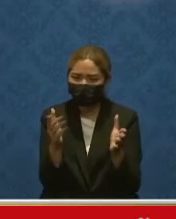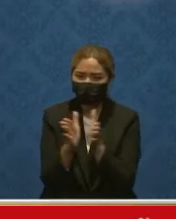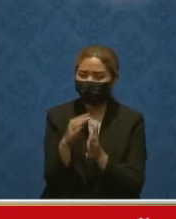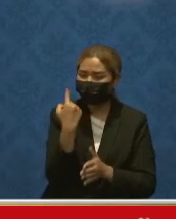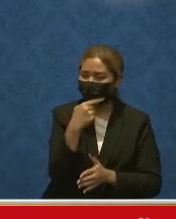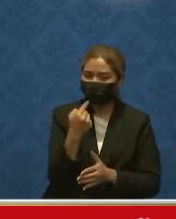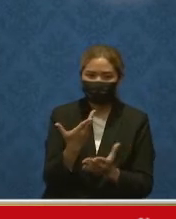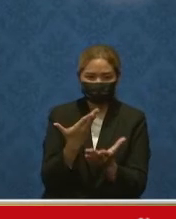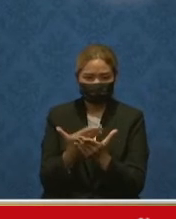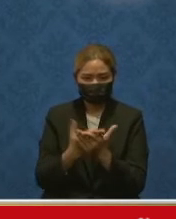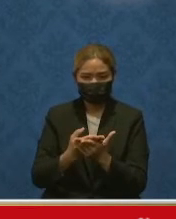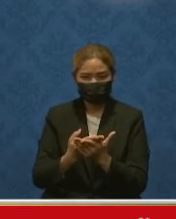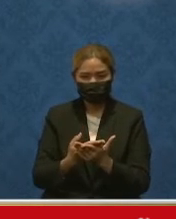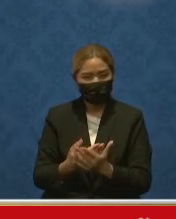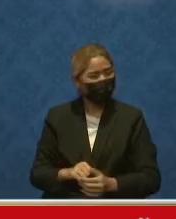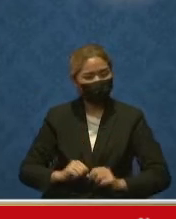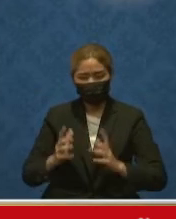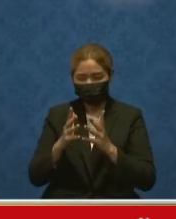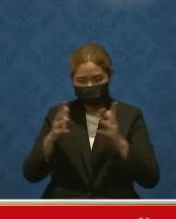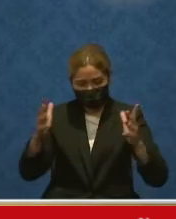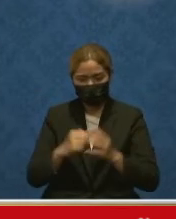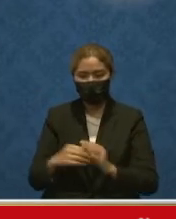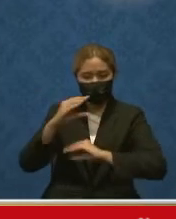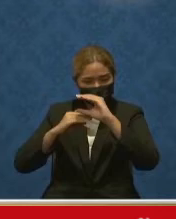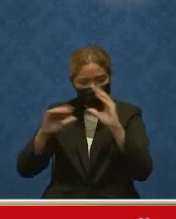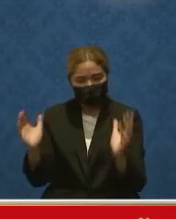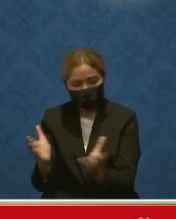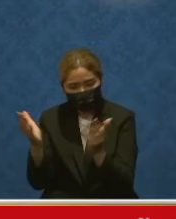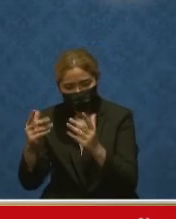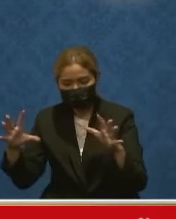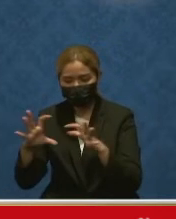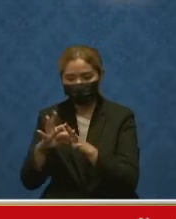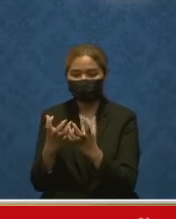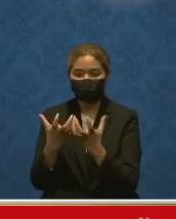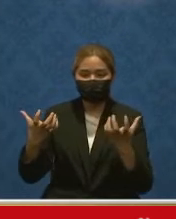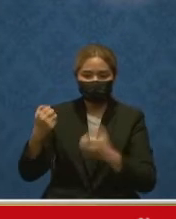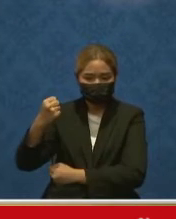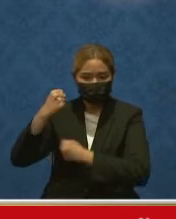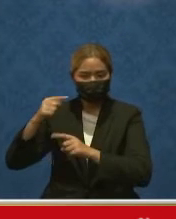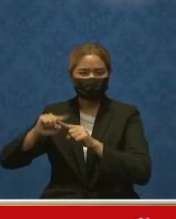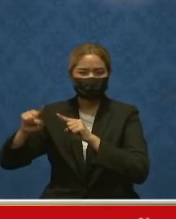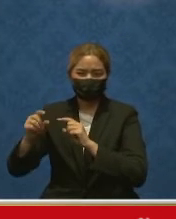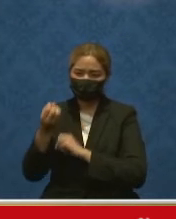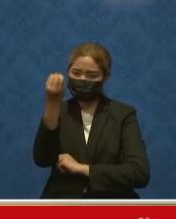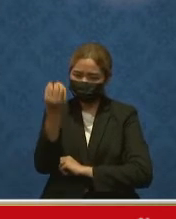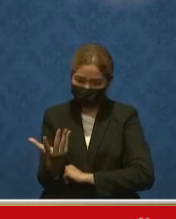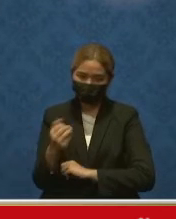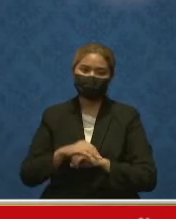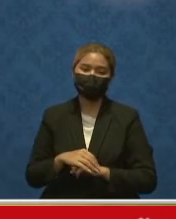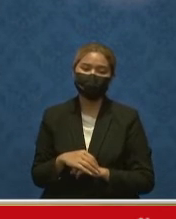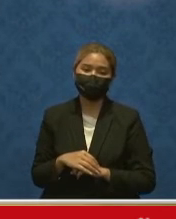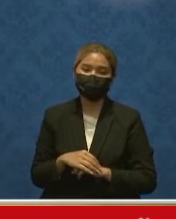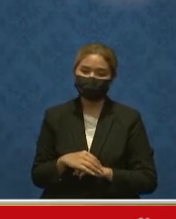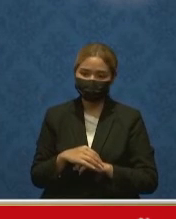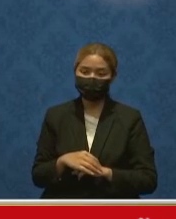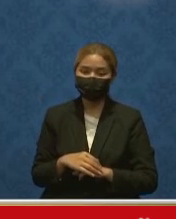โครงการเสริมสร้างกองกำลังต่างๆโอ้โหทำไมมันเยอะขนาดนั้นครับหมอธนานะท่าน